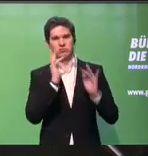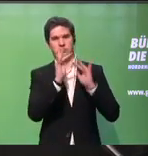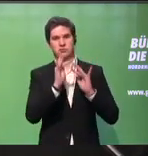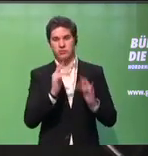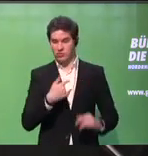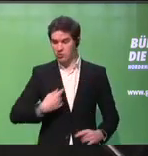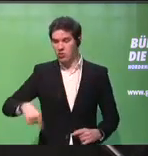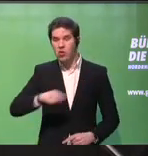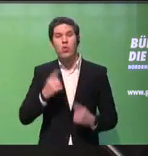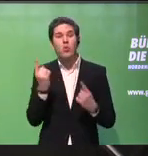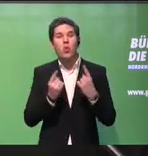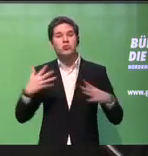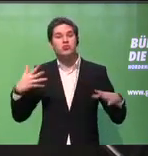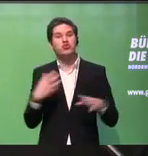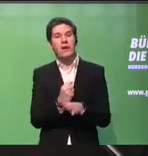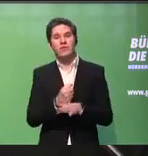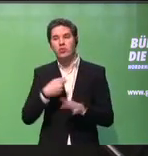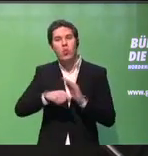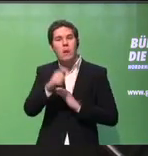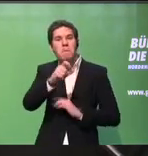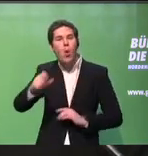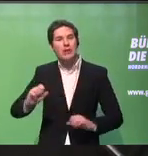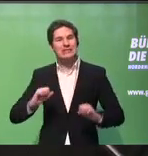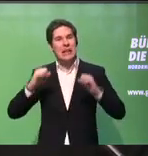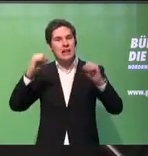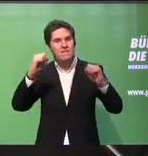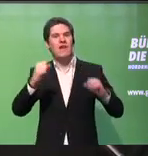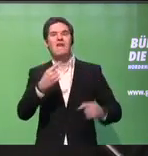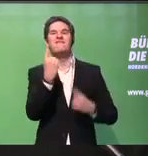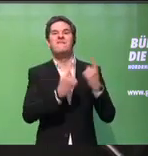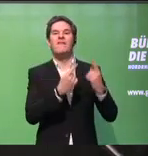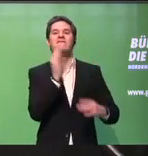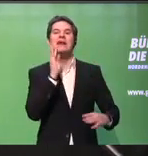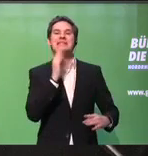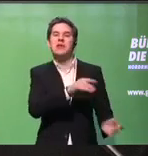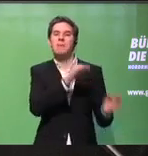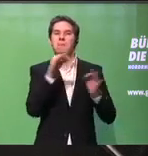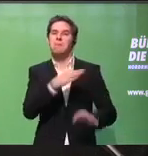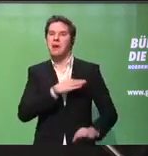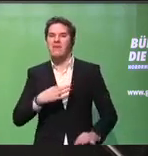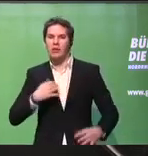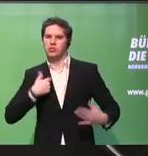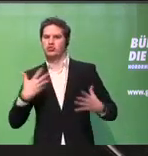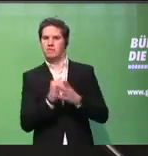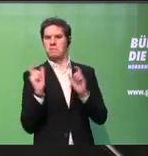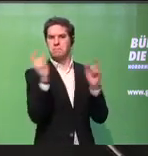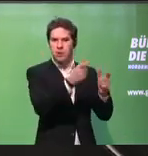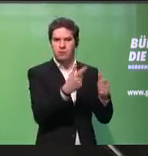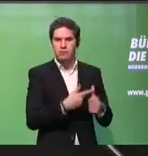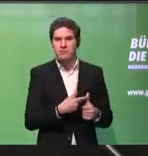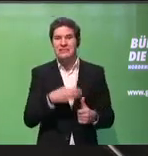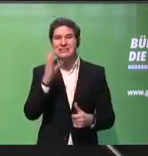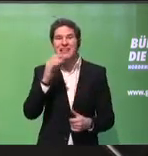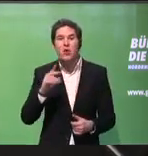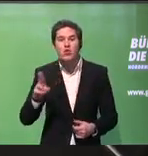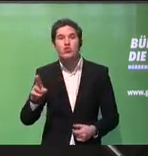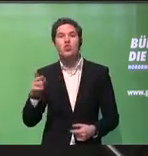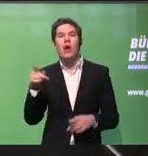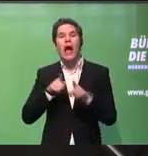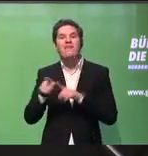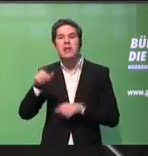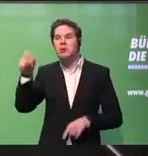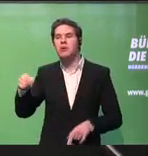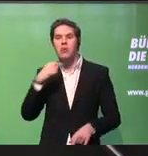Bürgerinitiativen, dass die Wasserprivatisierung von Europa nicht vorangetrieben wird. SPD, CDU, FDP wollten das im Europaparlament